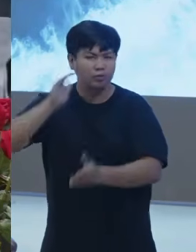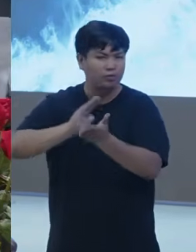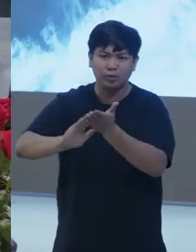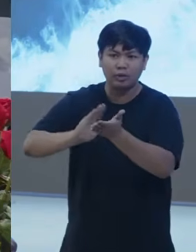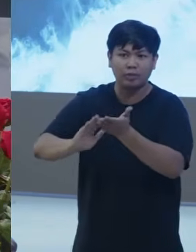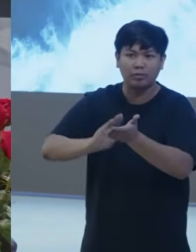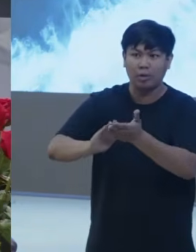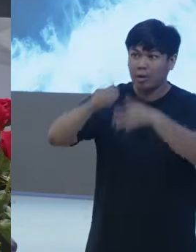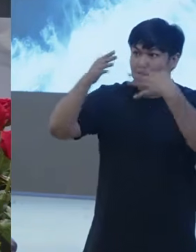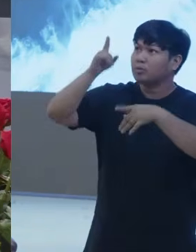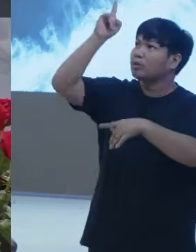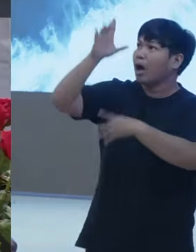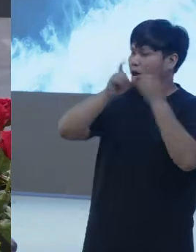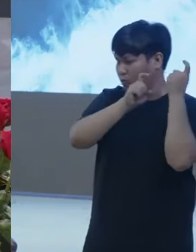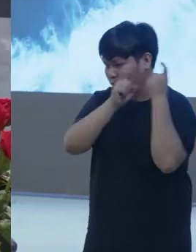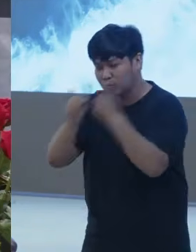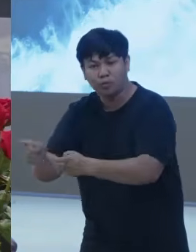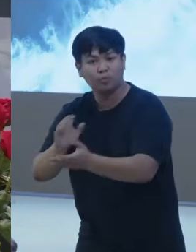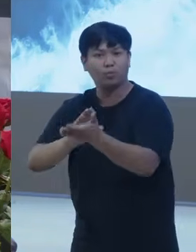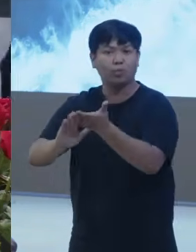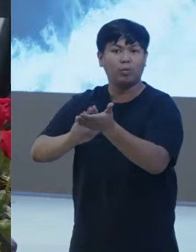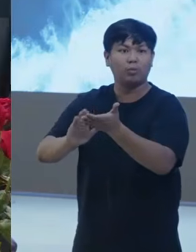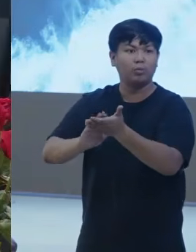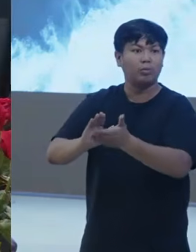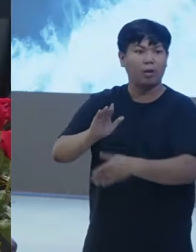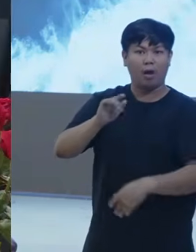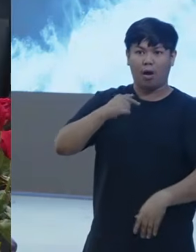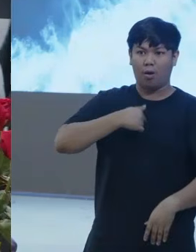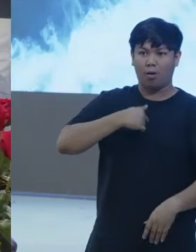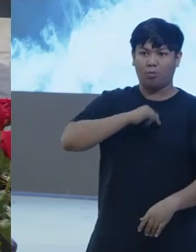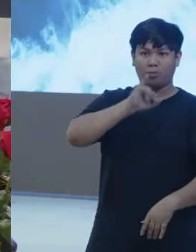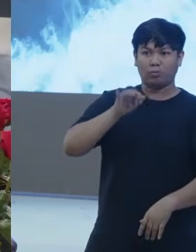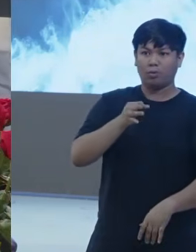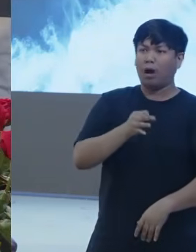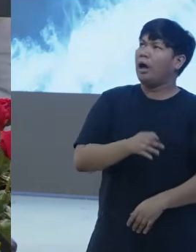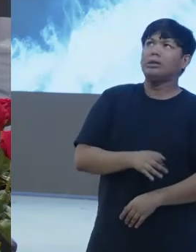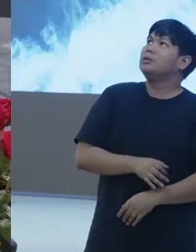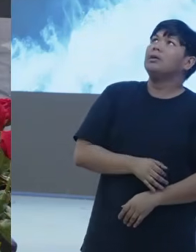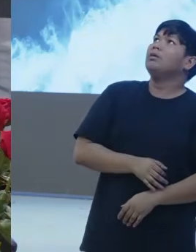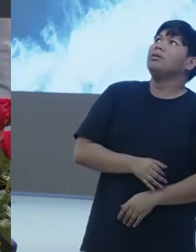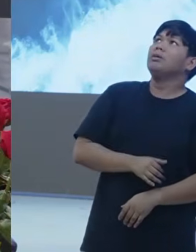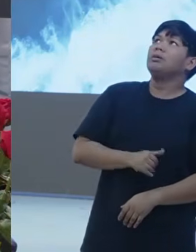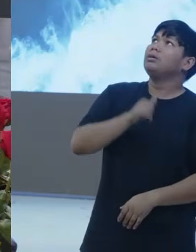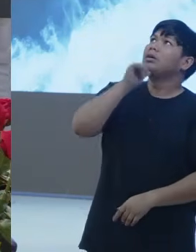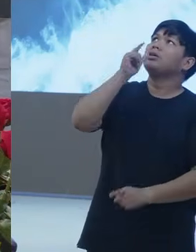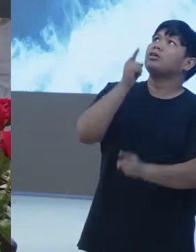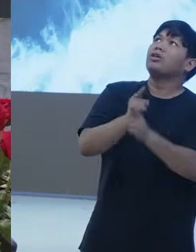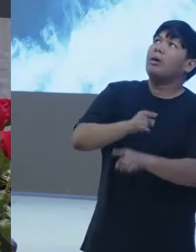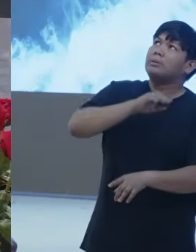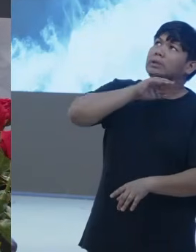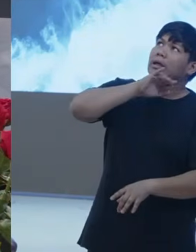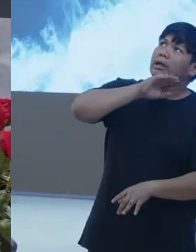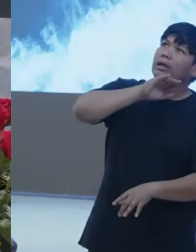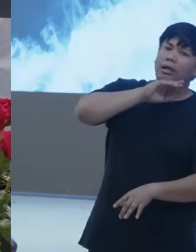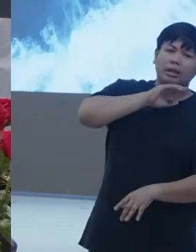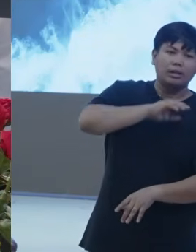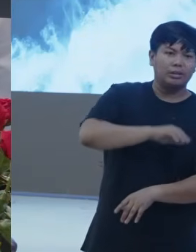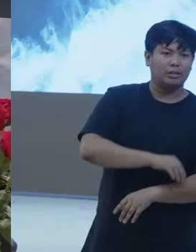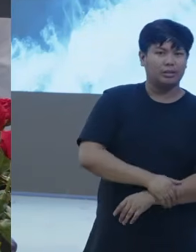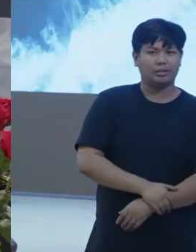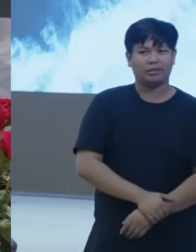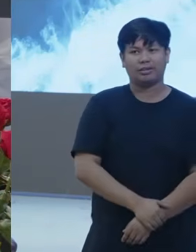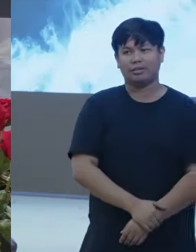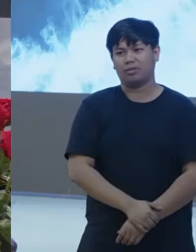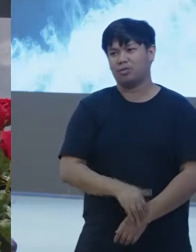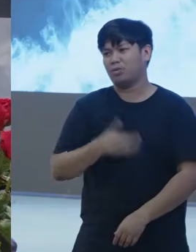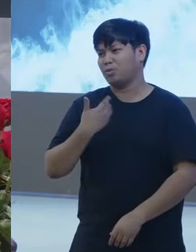patawarin ang Nineveh. Sa lahat ng kapahamakan na ginawa niya, ganawa ng mga ito sa bayan niya.